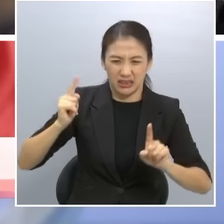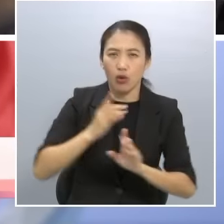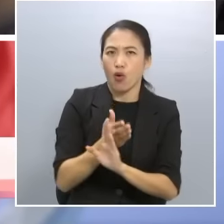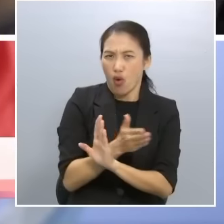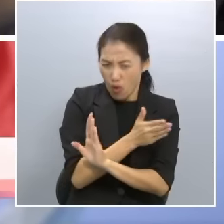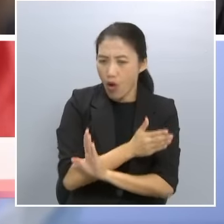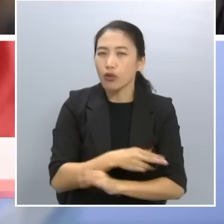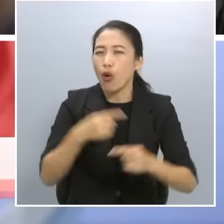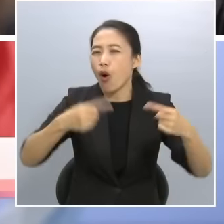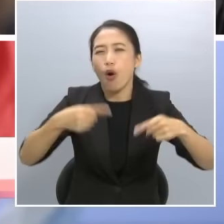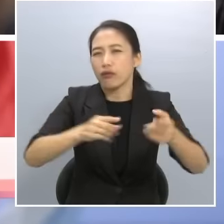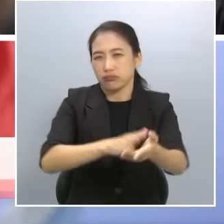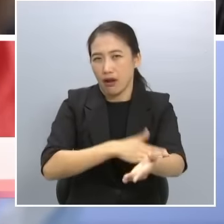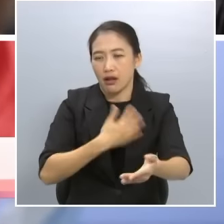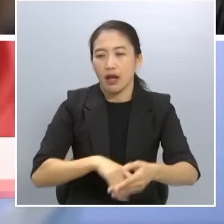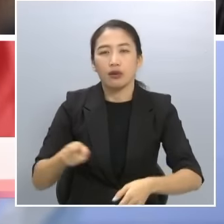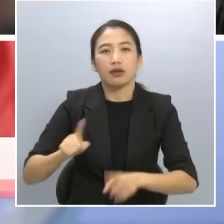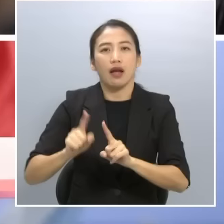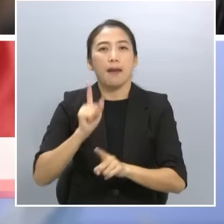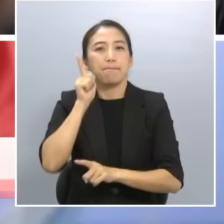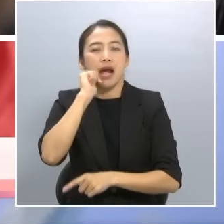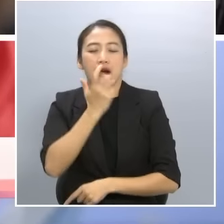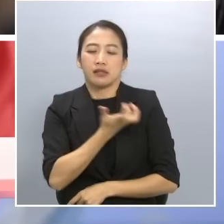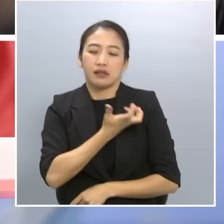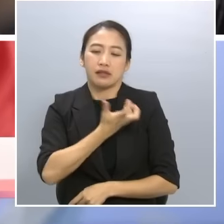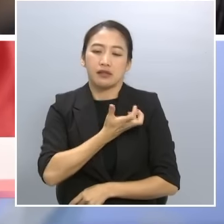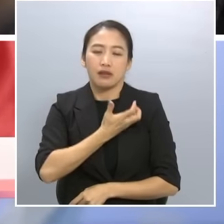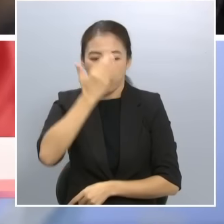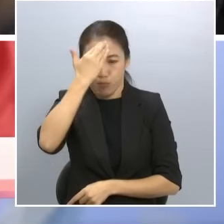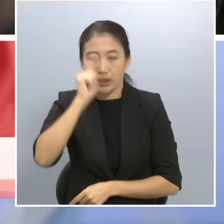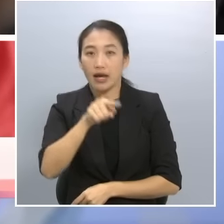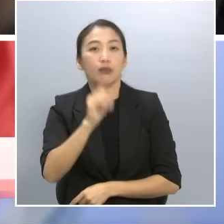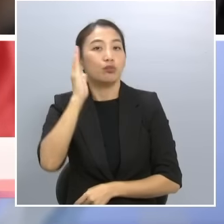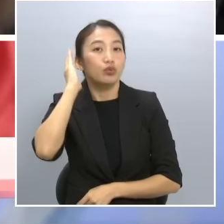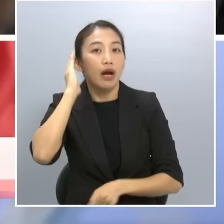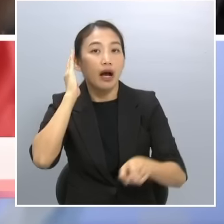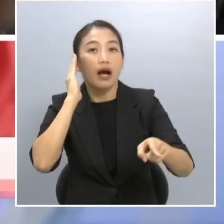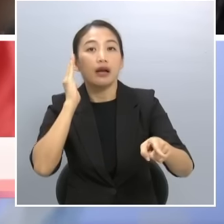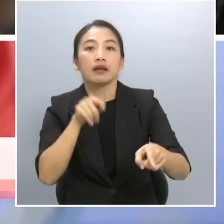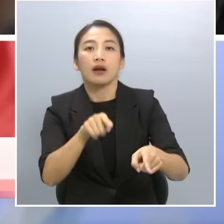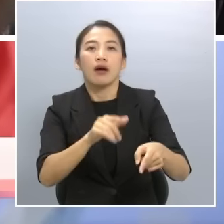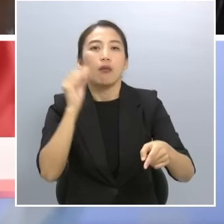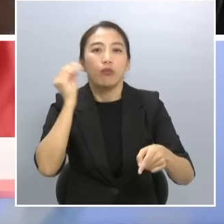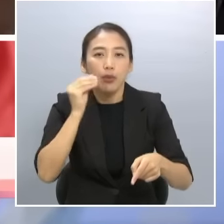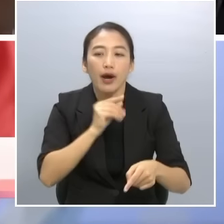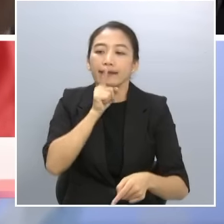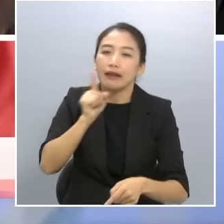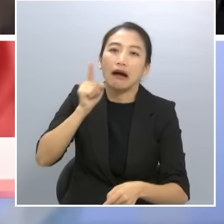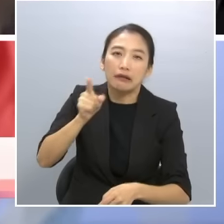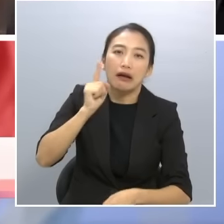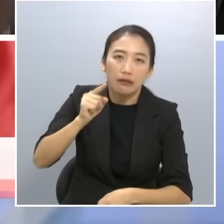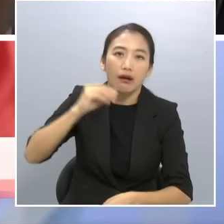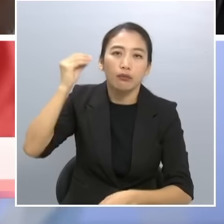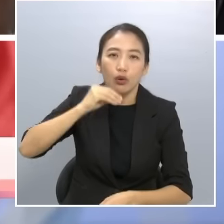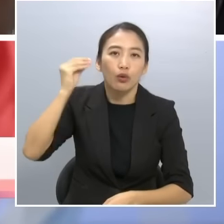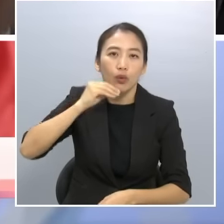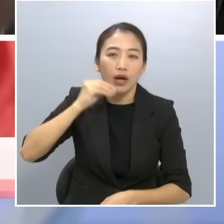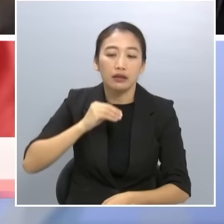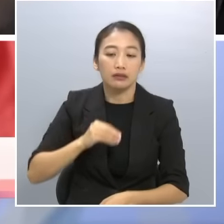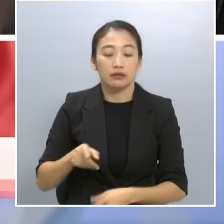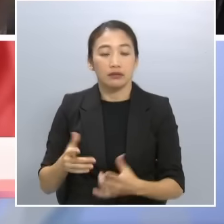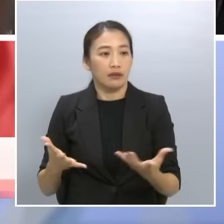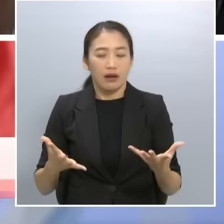แล้วเขาก็อึดอัดใจมานานเลยที่ถูกเด็กมันด่าทุกวันทำใจไม่ได้ทุกอย่างมันไวมากมันมาจากข้